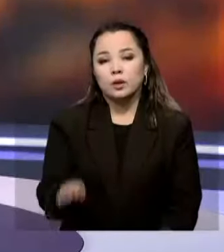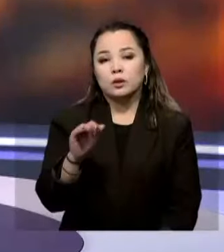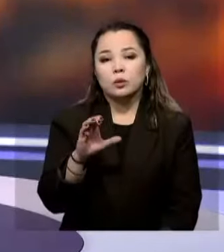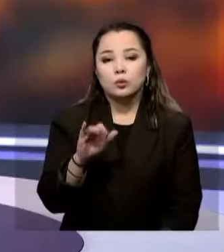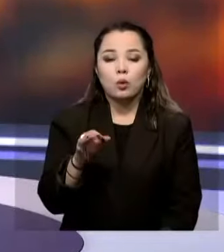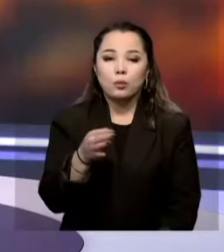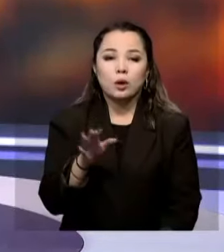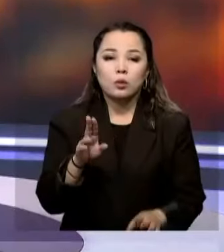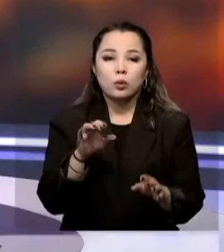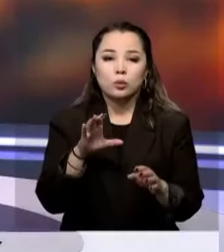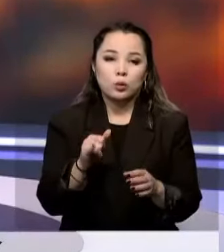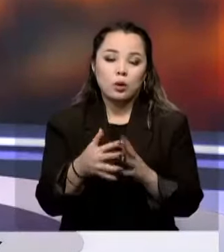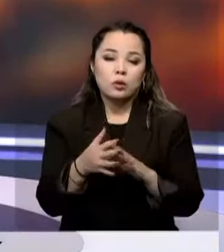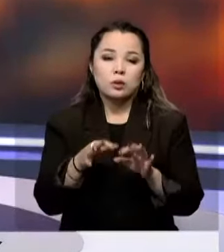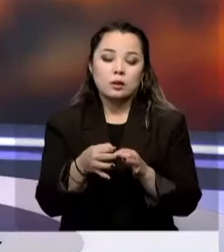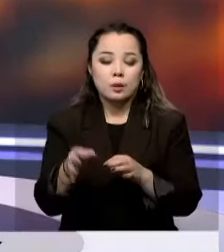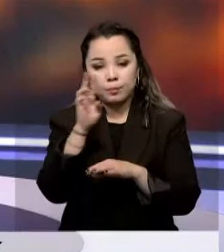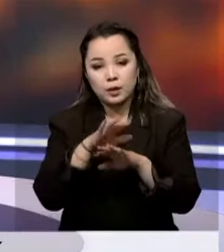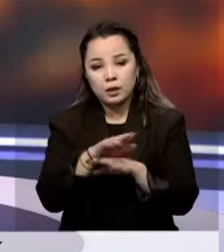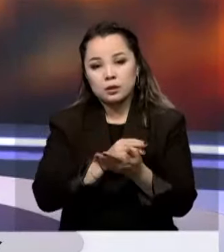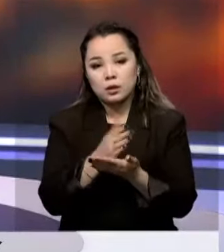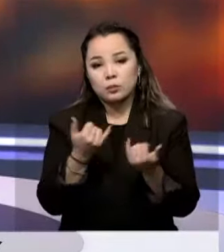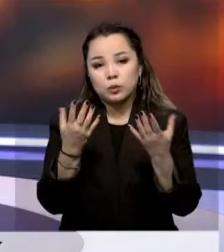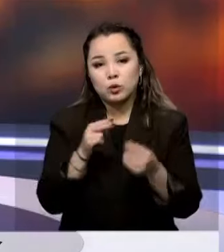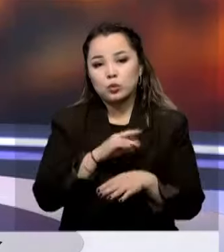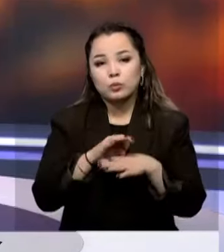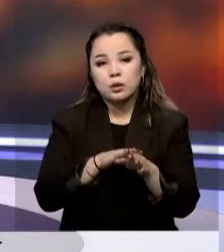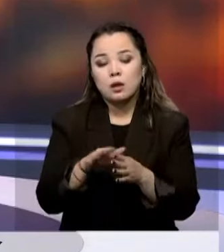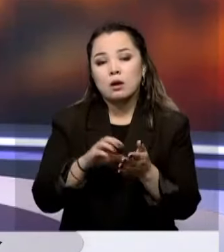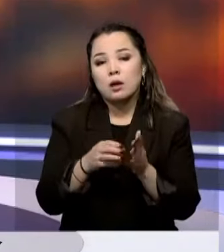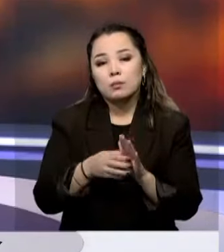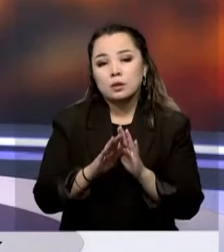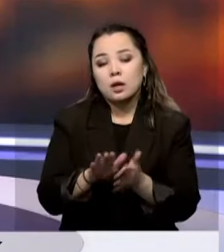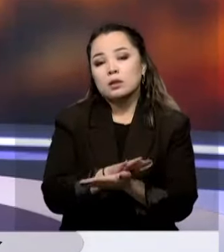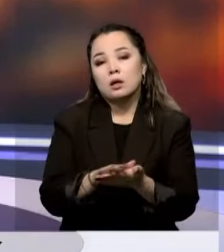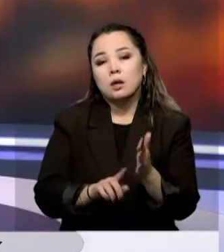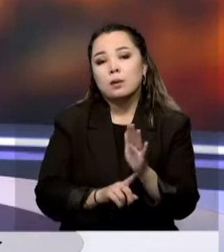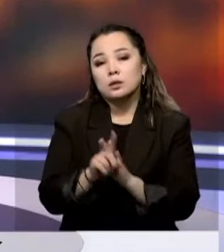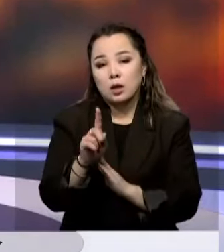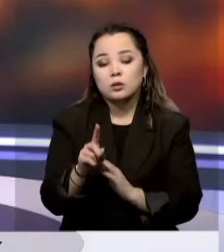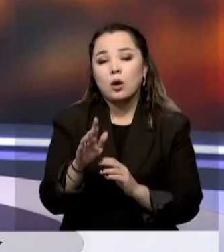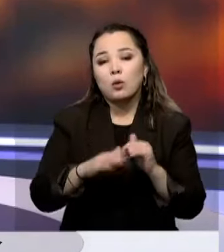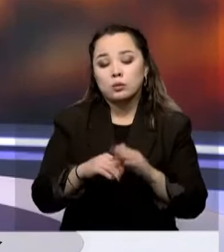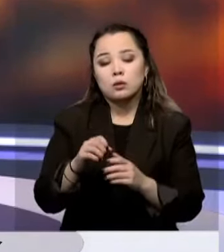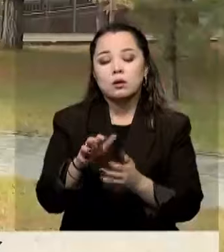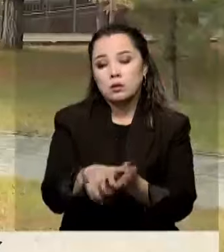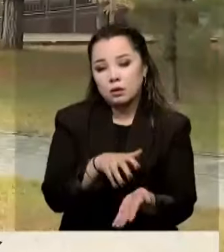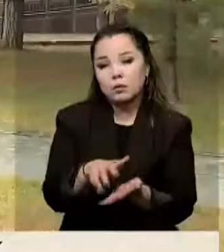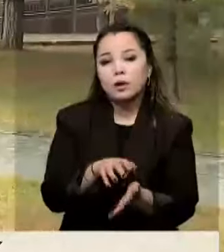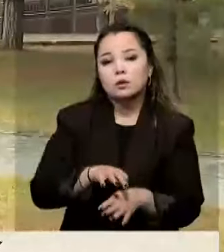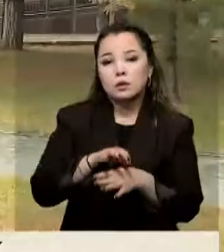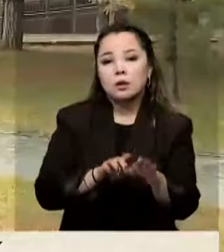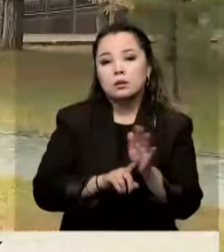Жетісу облысының Көксу ауданындағы мемлекеттік қызметкерлер бүгінгі жұмыс күнін кабинеттен емес тазалықтан бастады. Қолына тырма алған